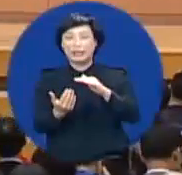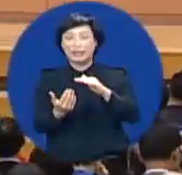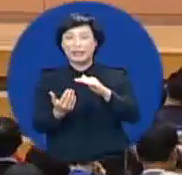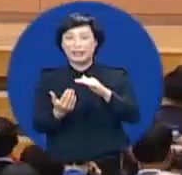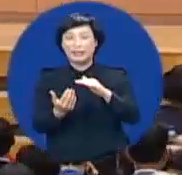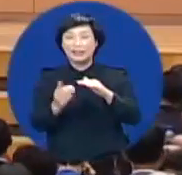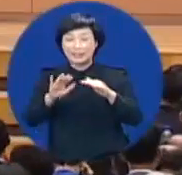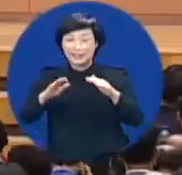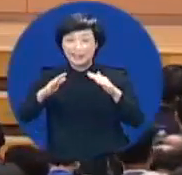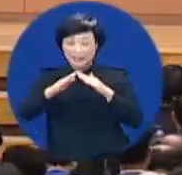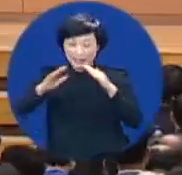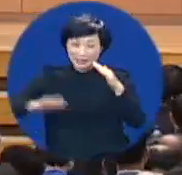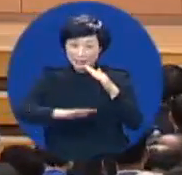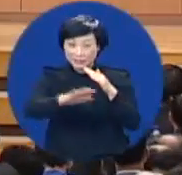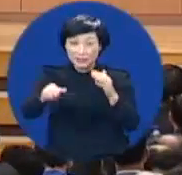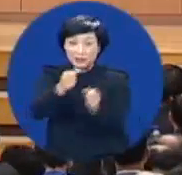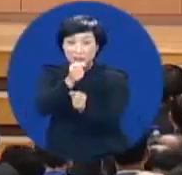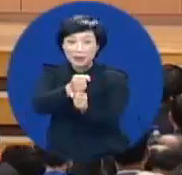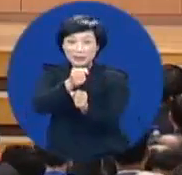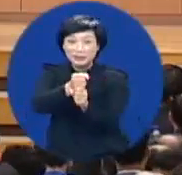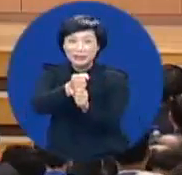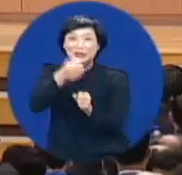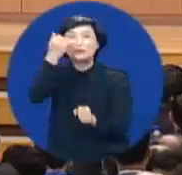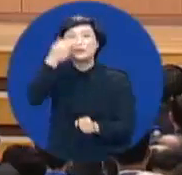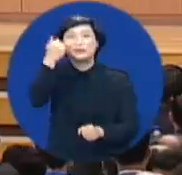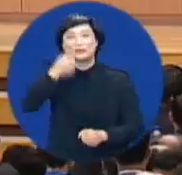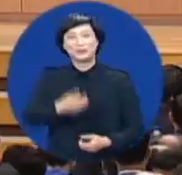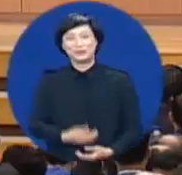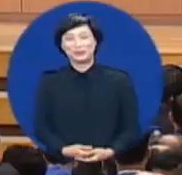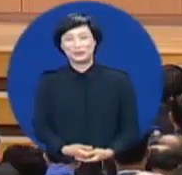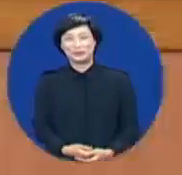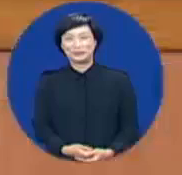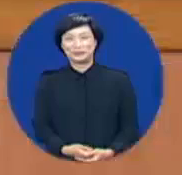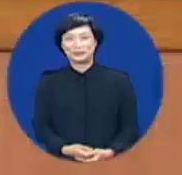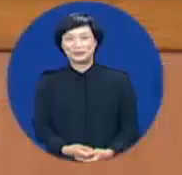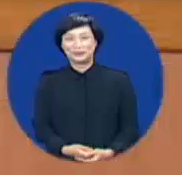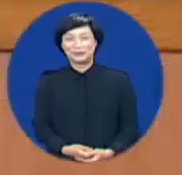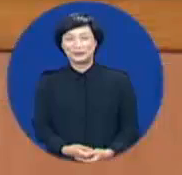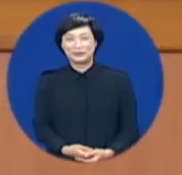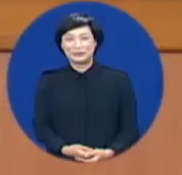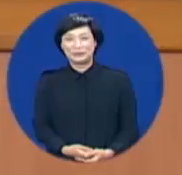이 가정을 만드신 분이 누구냐?